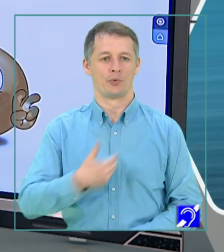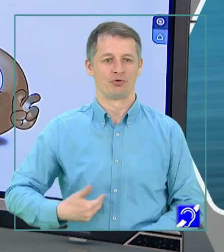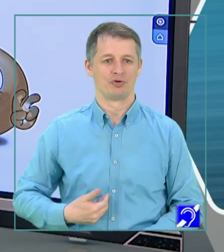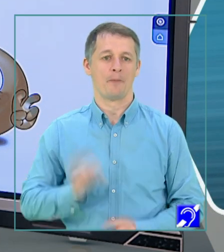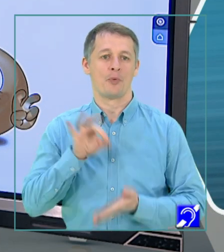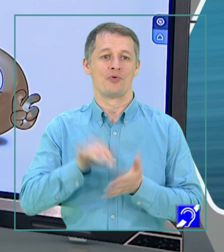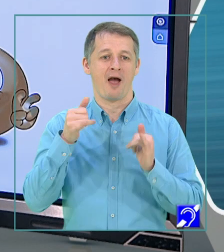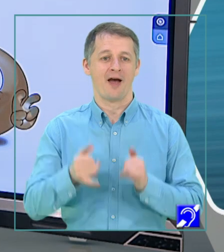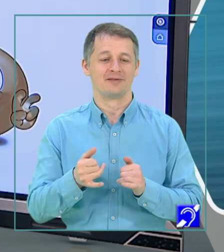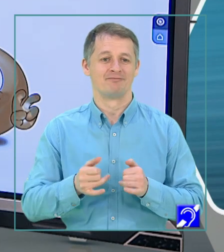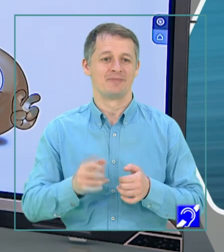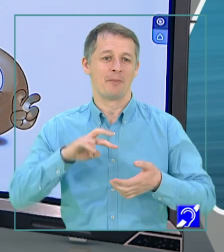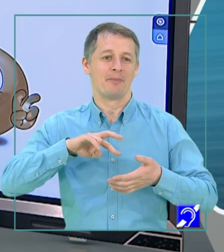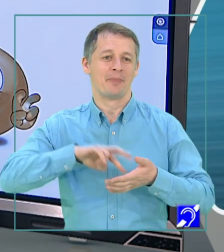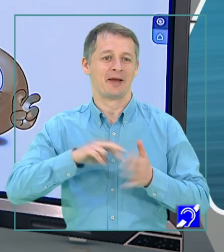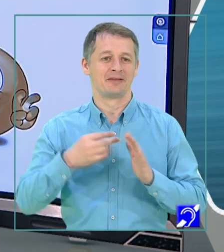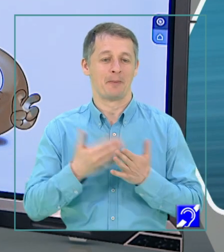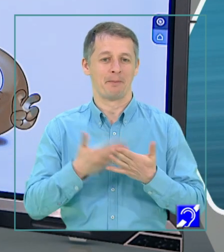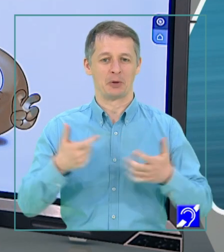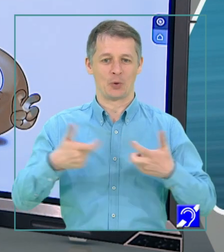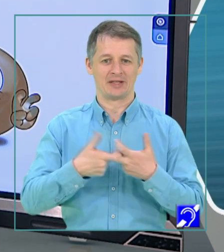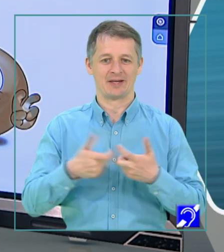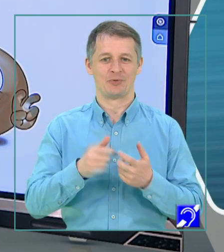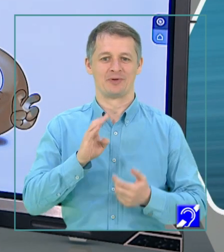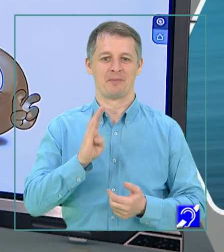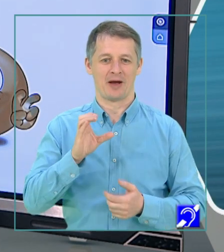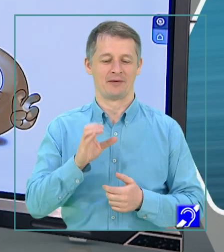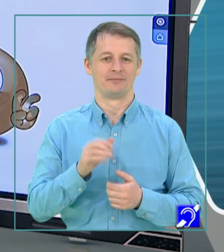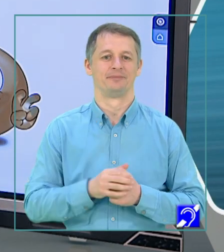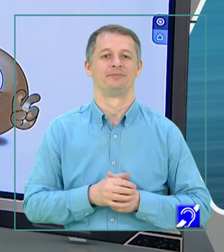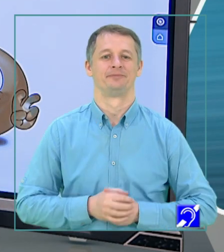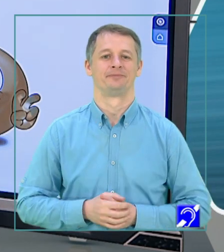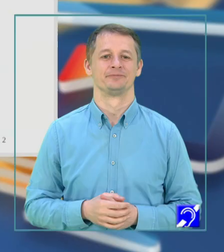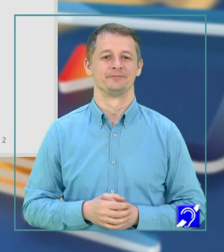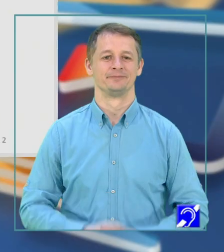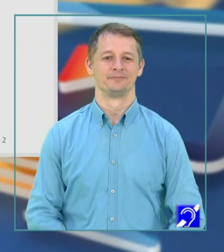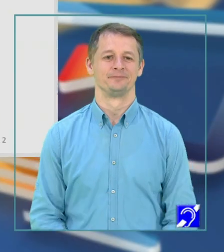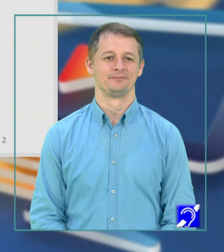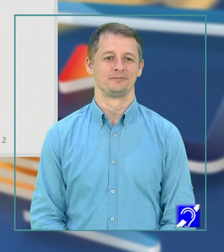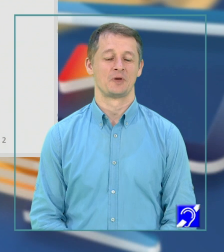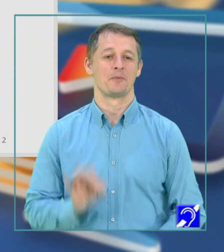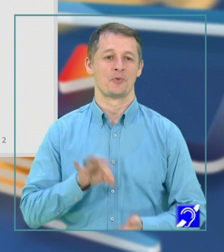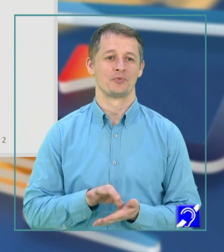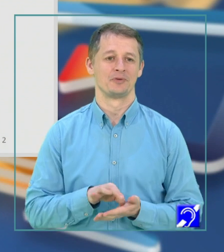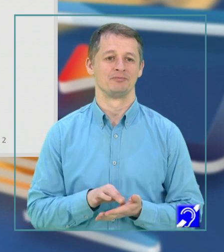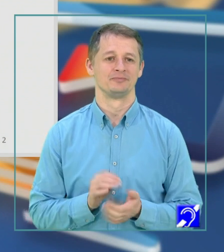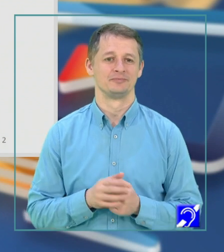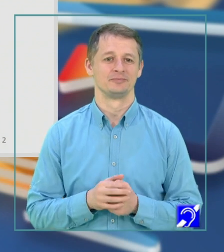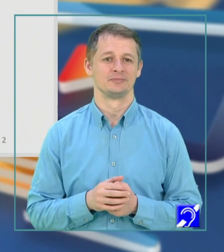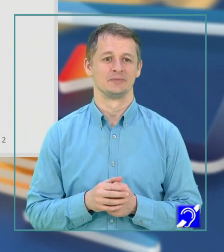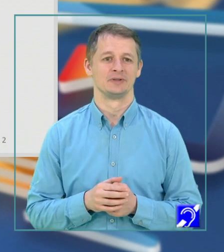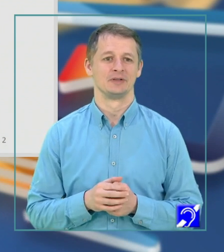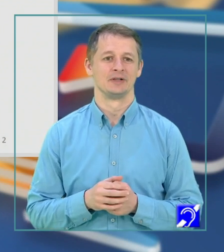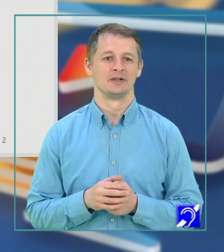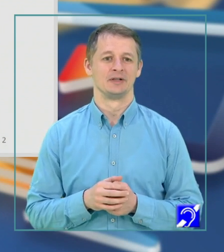antrenăm împreună pentru examenul de bacalaureat pe un subiect de algebră. Ne propunem astăzi exersarea raționamentelor